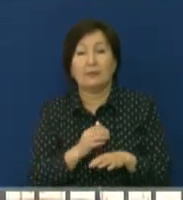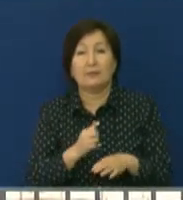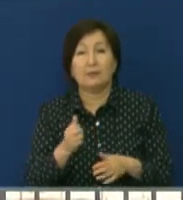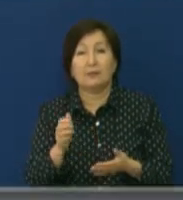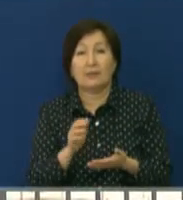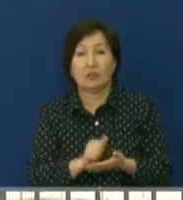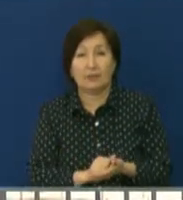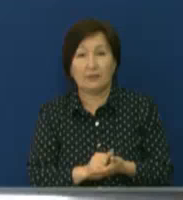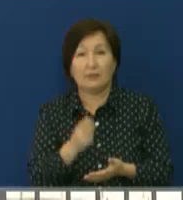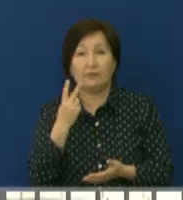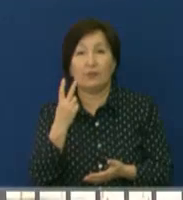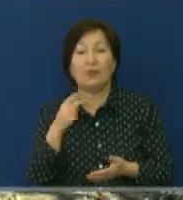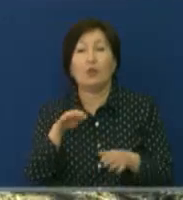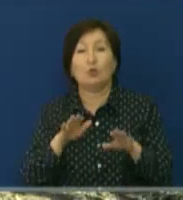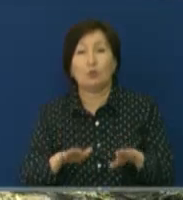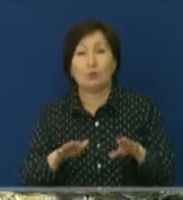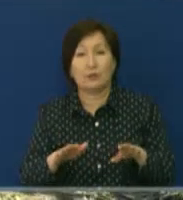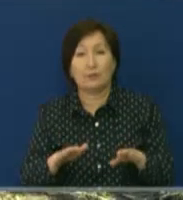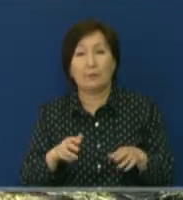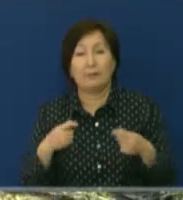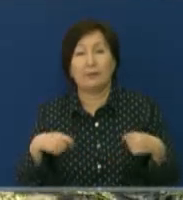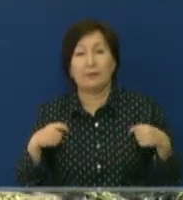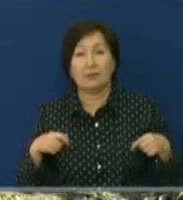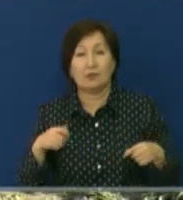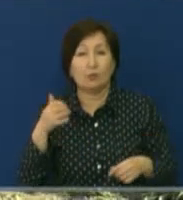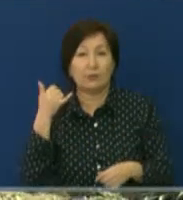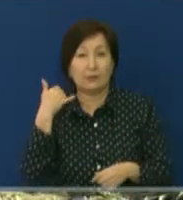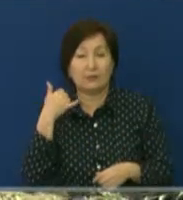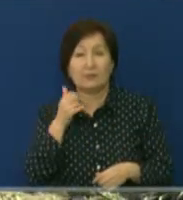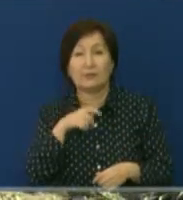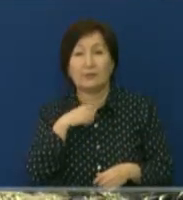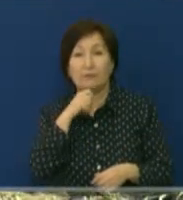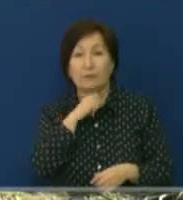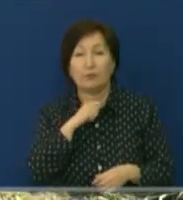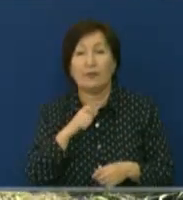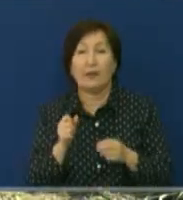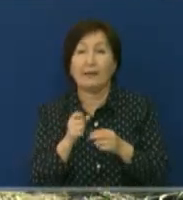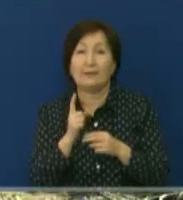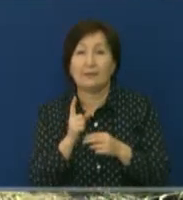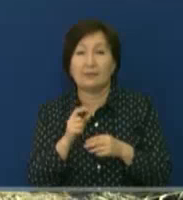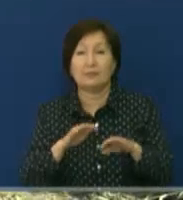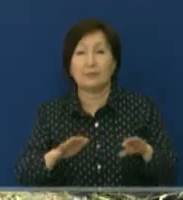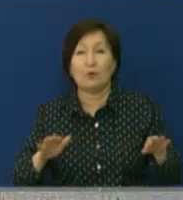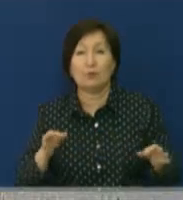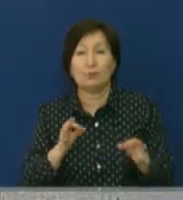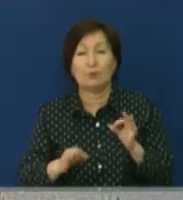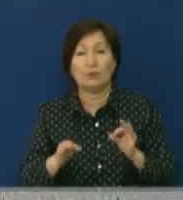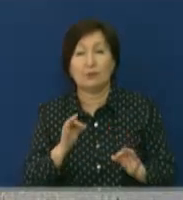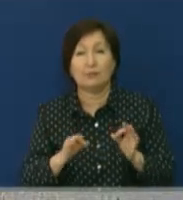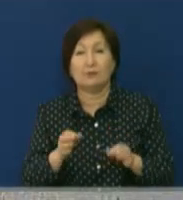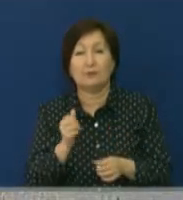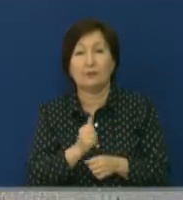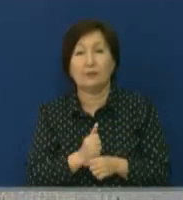телефонов результате было проверено около 800 смартфонов из которых 11 проходят по уголовным делам телефон